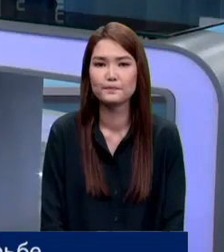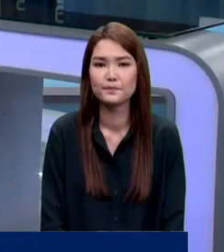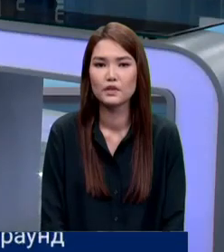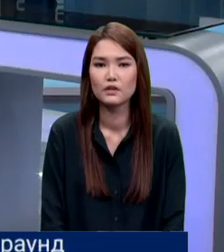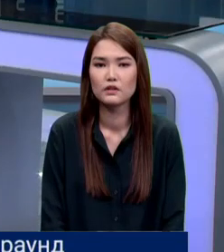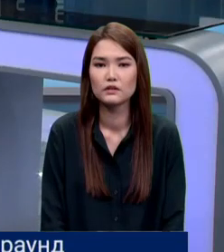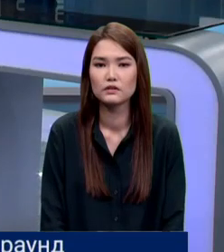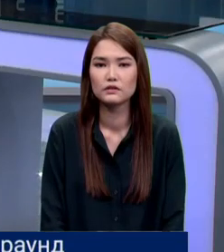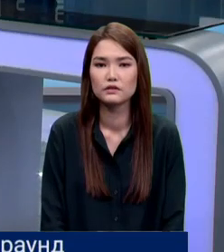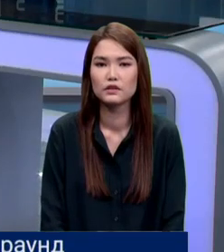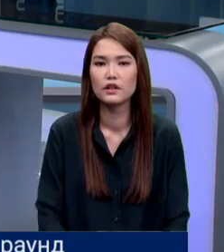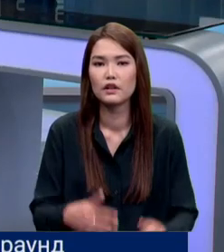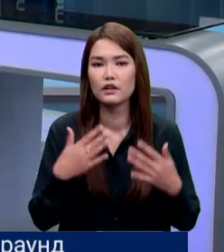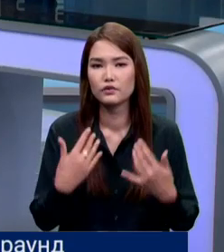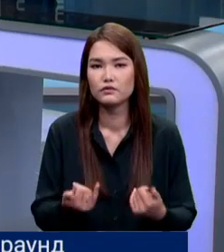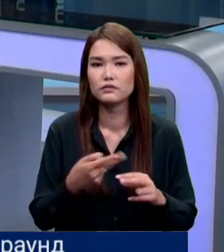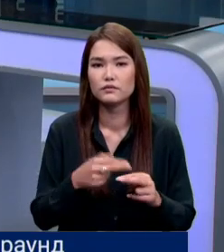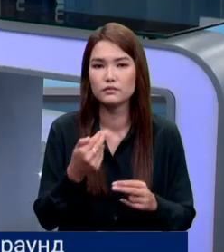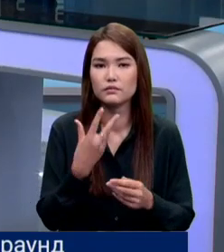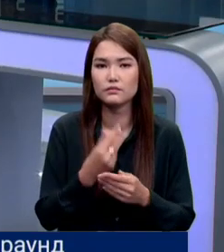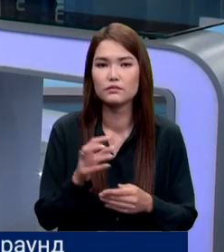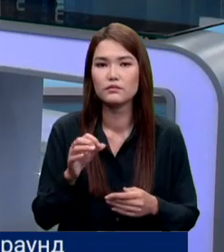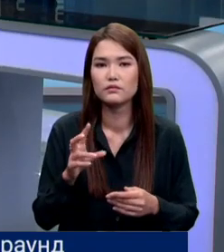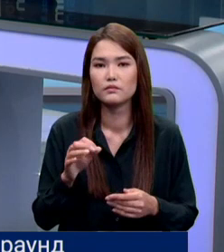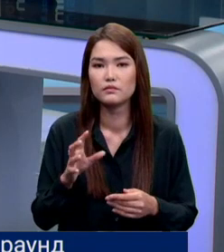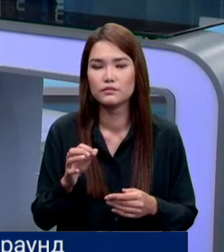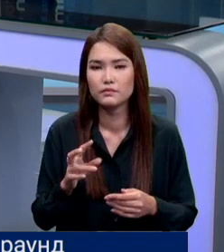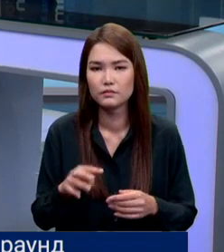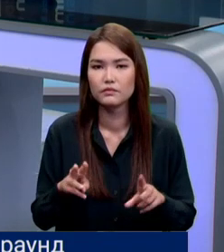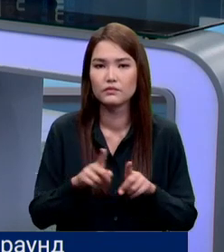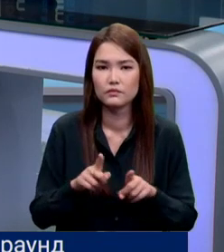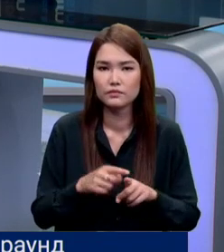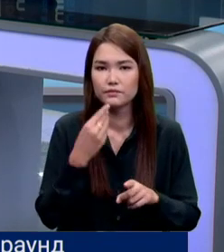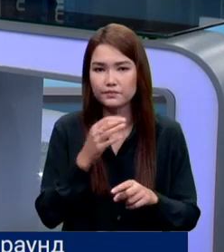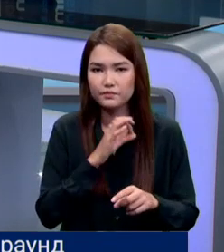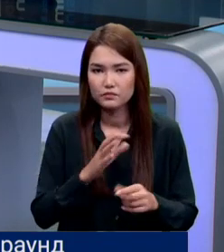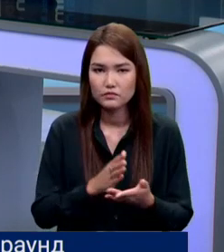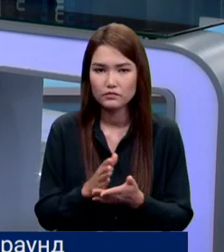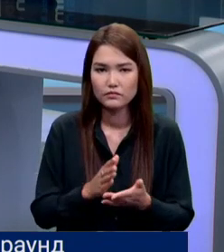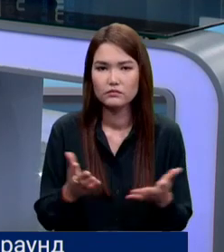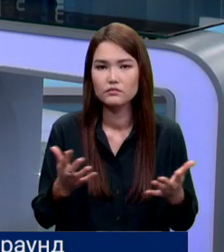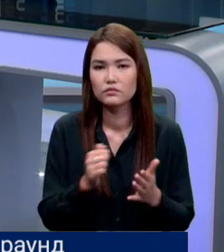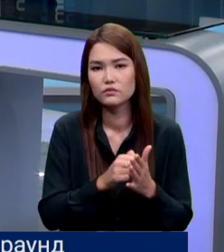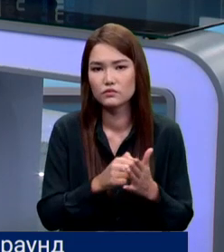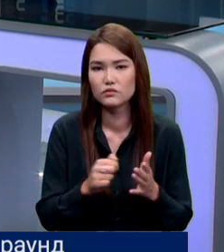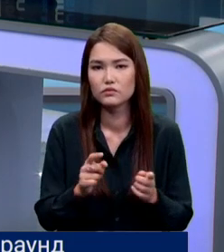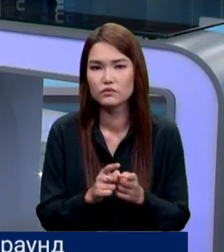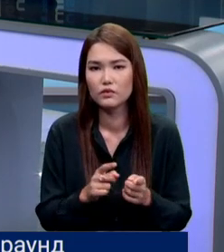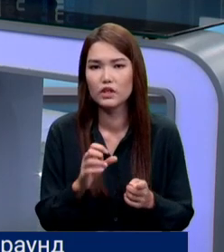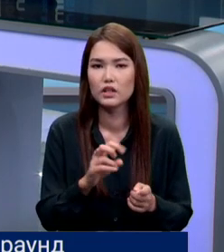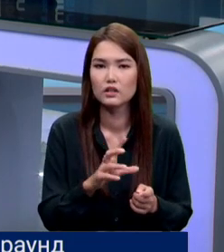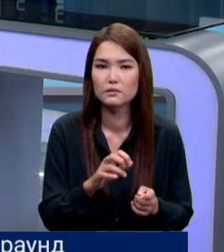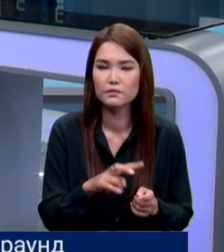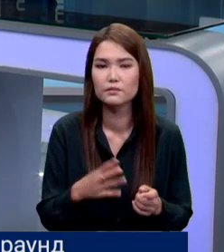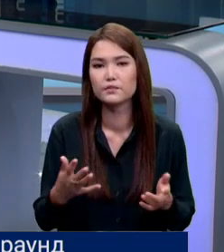Биылғы түлектер таңдайтын мамандықтардың топ 10-ды анықталды. Жоқ.кз онлайн платформасының жүргізген зерттеуіне сүйенсек, IT,